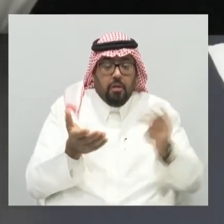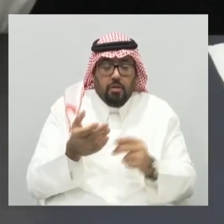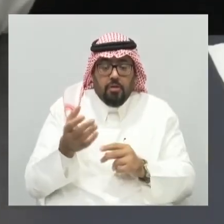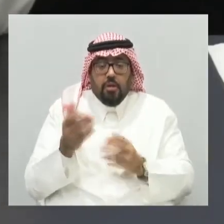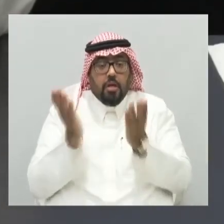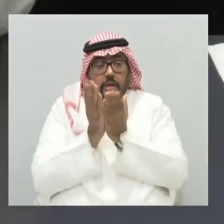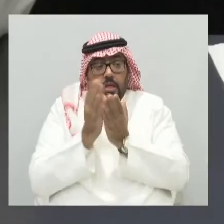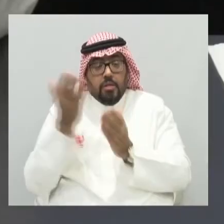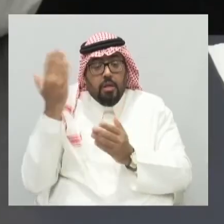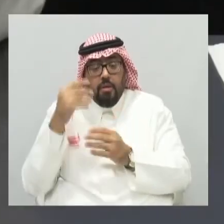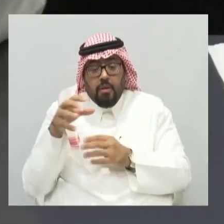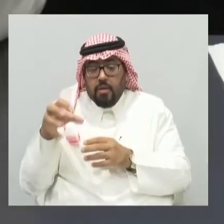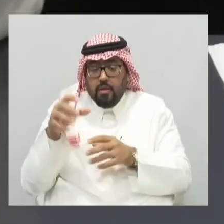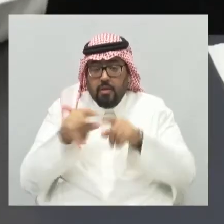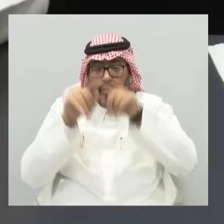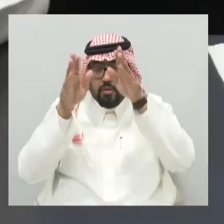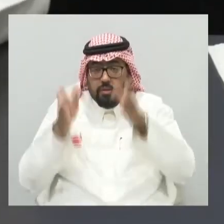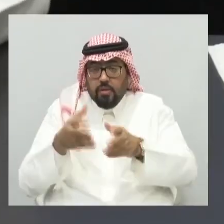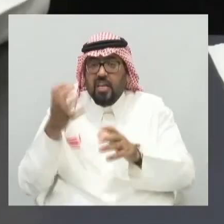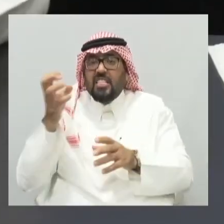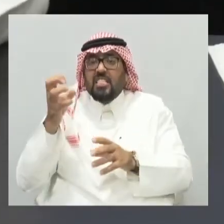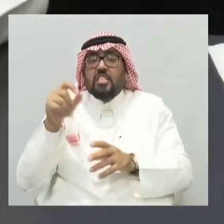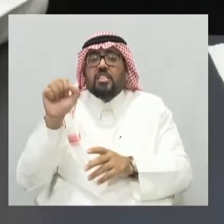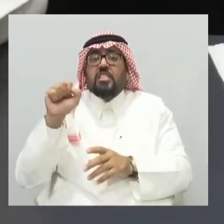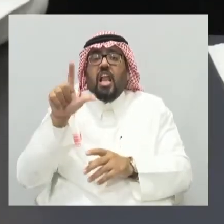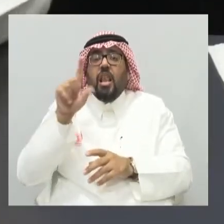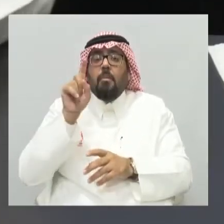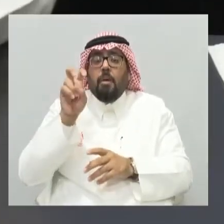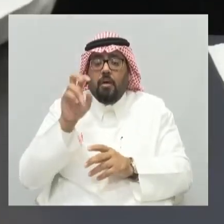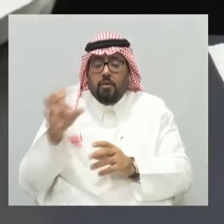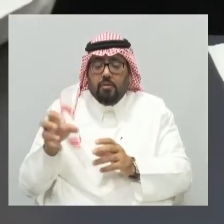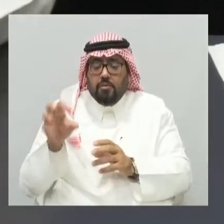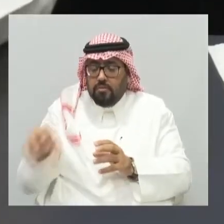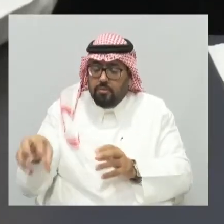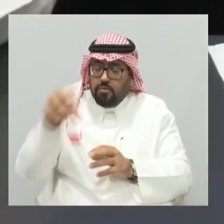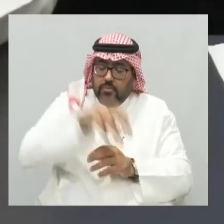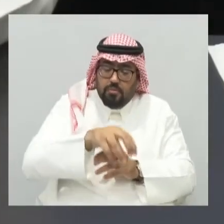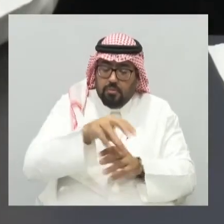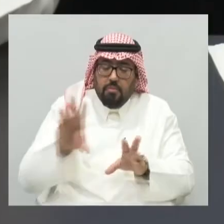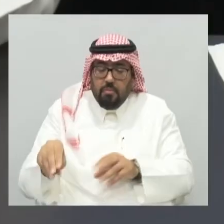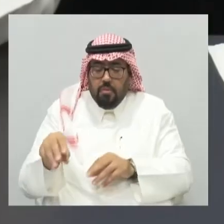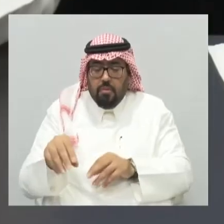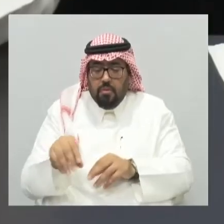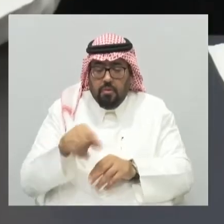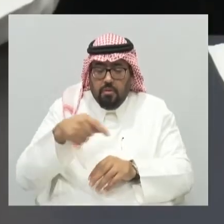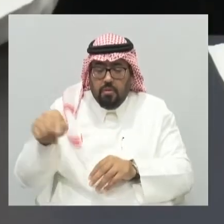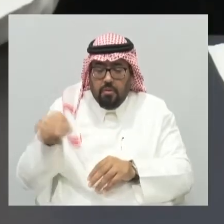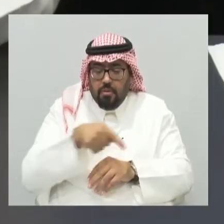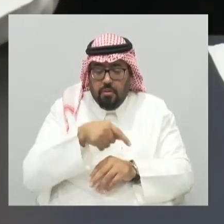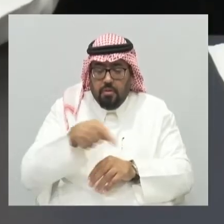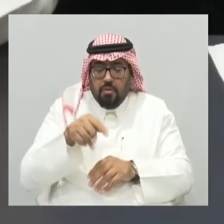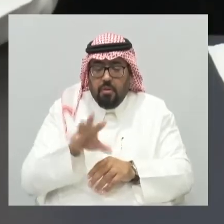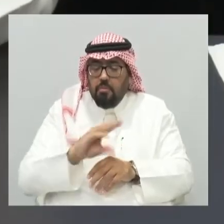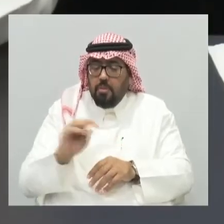بالدرس الماضي اخذنا المواد الصلبه المواد الصلبه الان بحركها بنفس حركه السائل هل